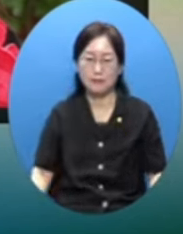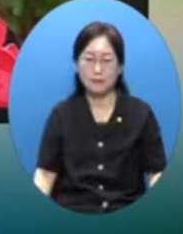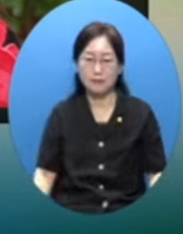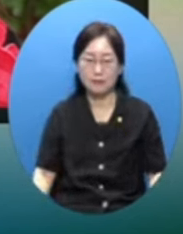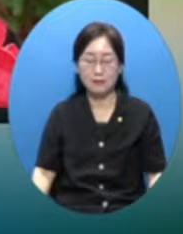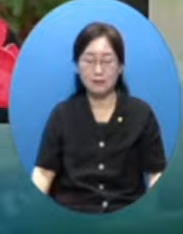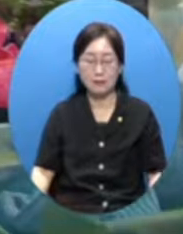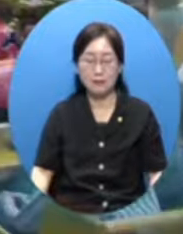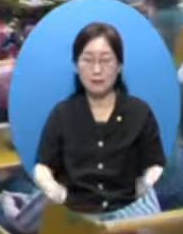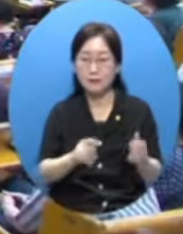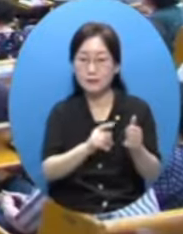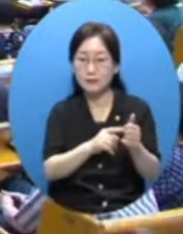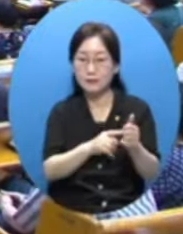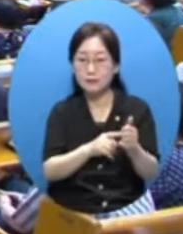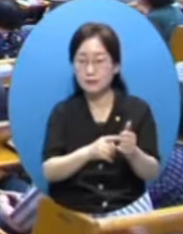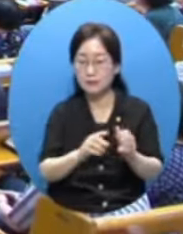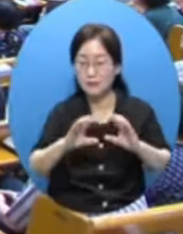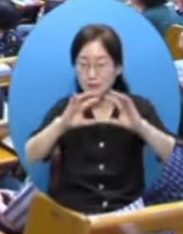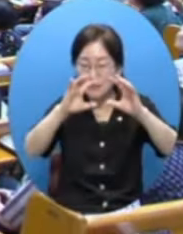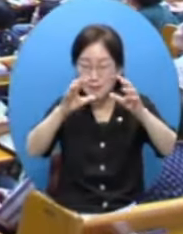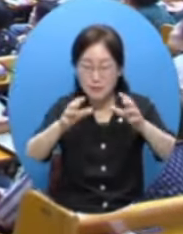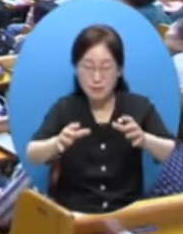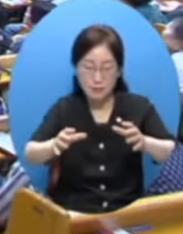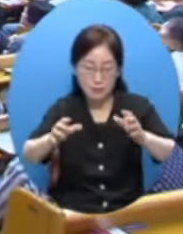자기가 세계적인 석학으로